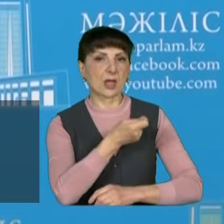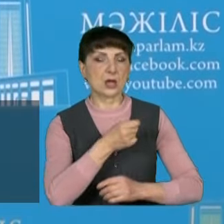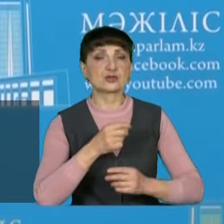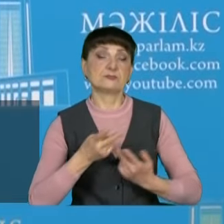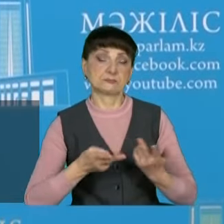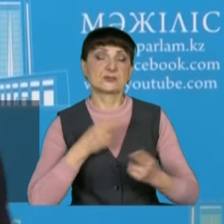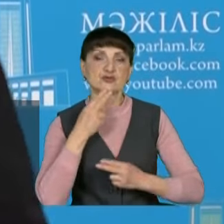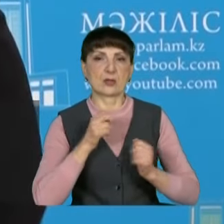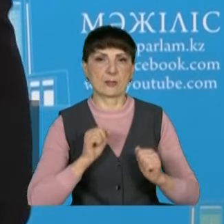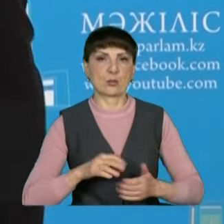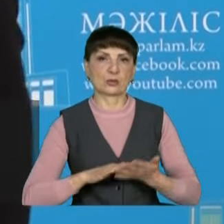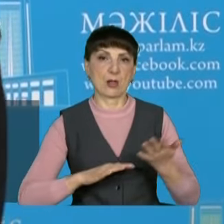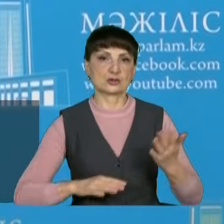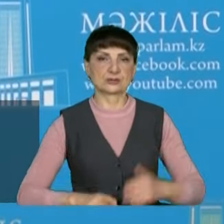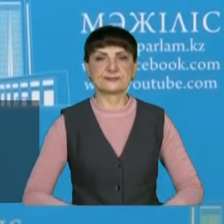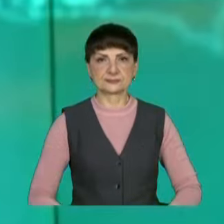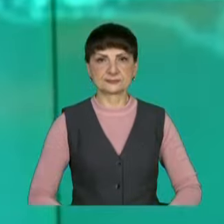обжалований.